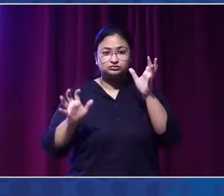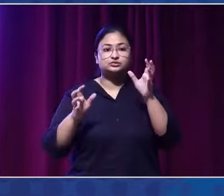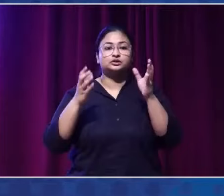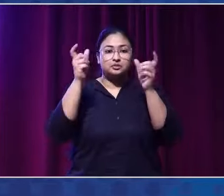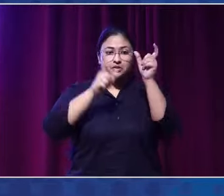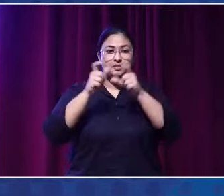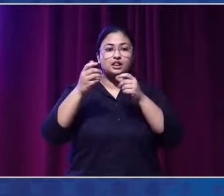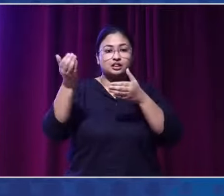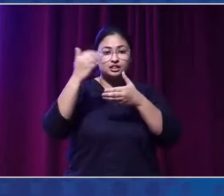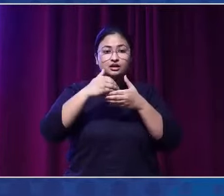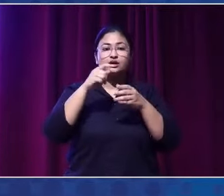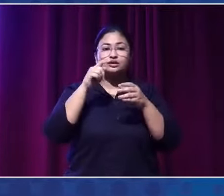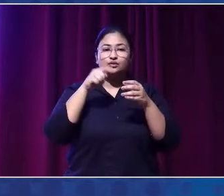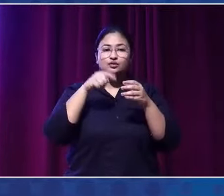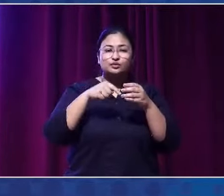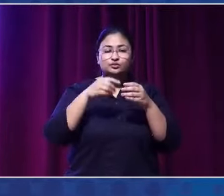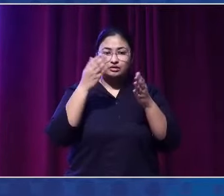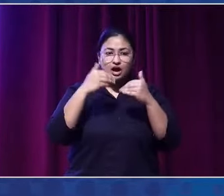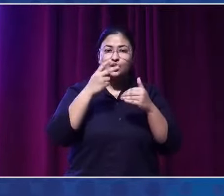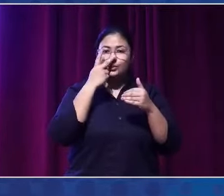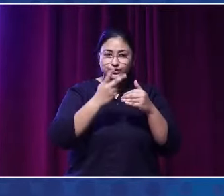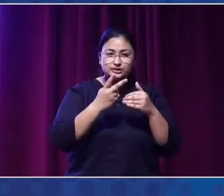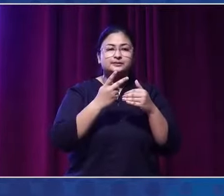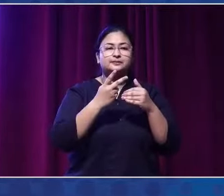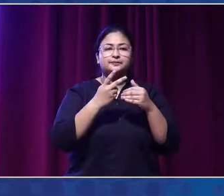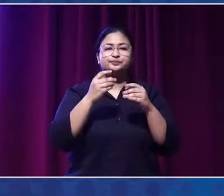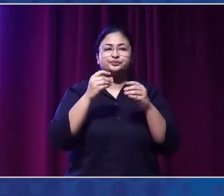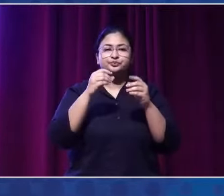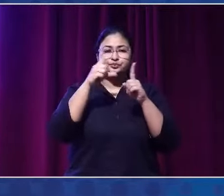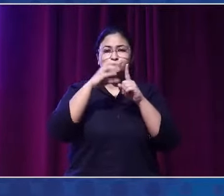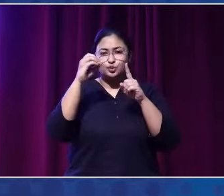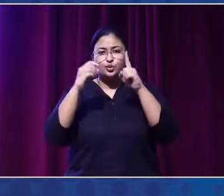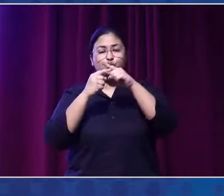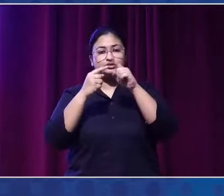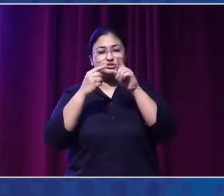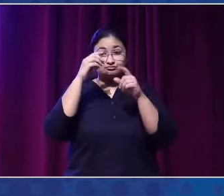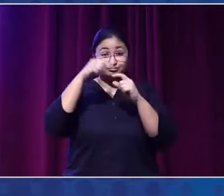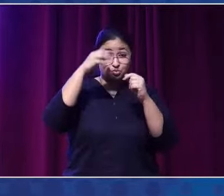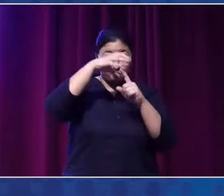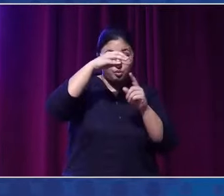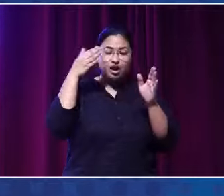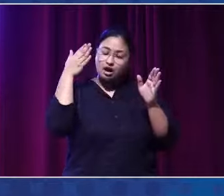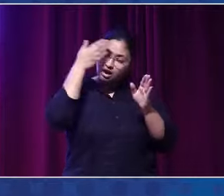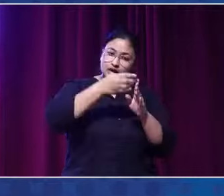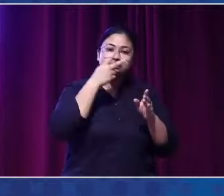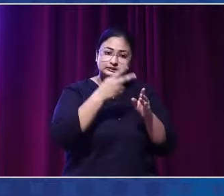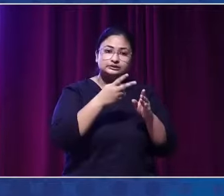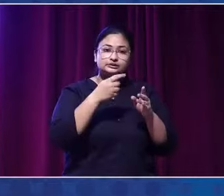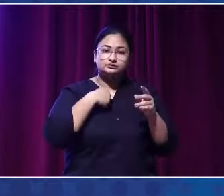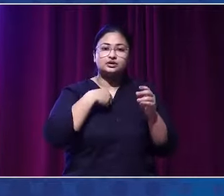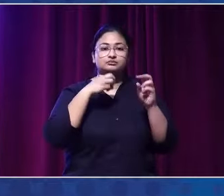जाइए और जाके booths पे जाइए, देखिए। एंड हमने शेयर किया है उनके एक्सपीरियंसेस, हमारे प्रेस नोट में है, आप